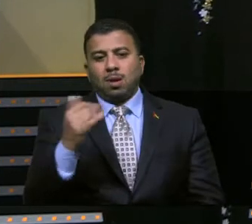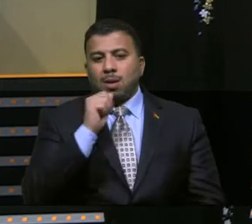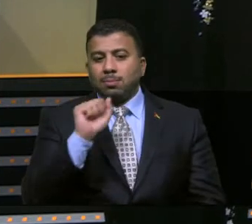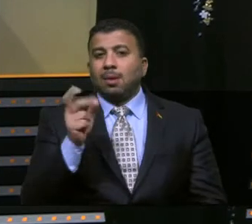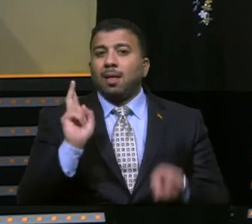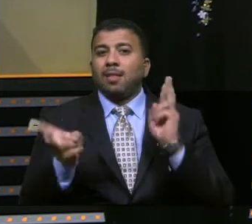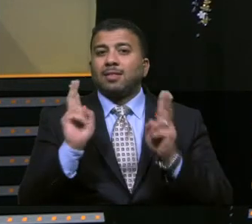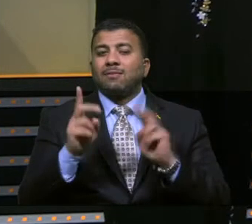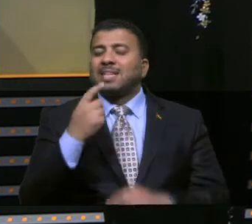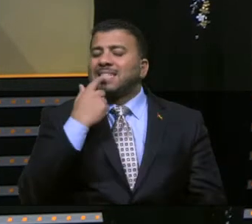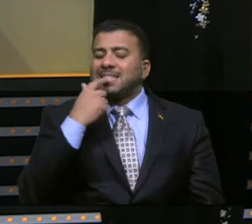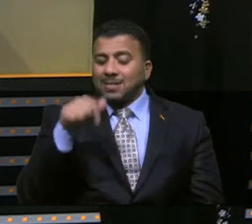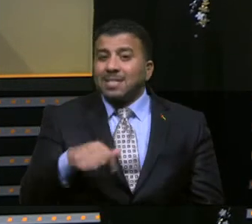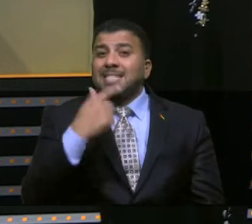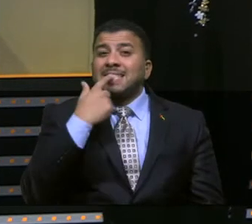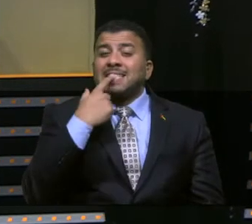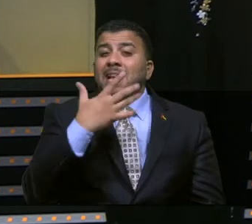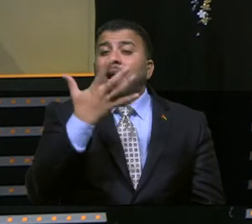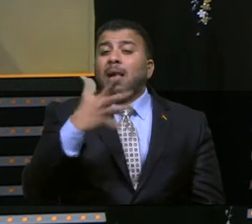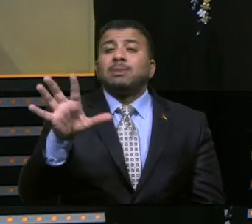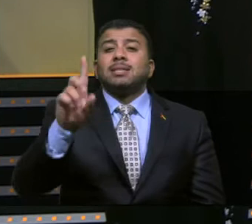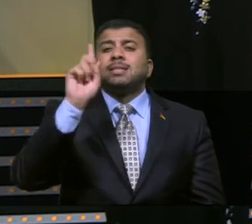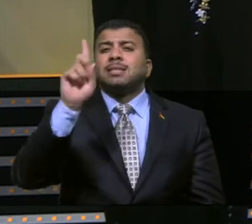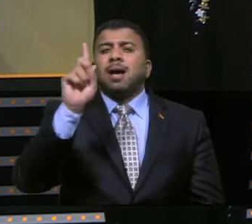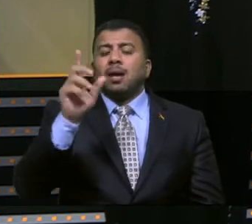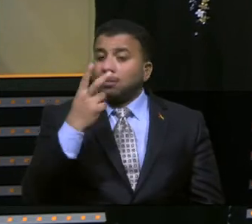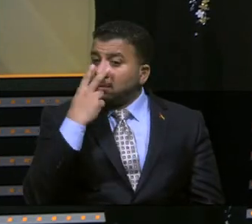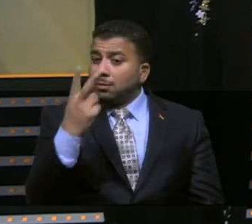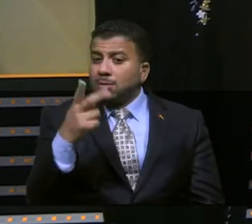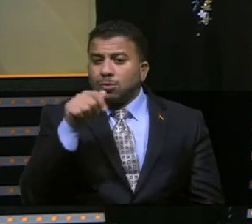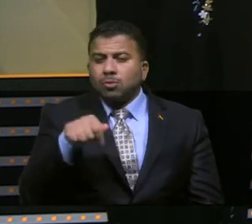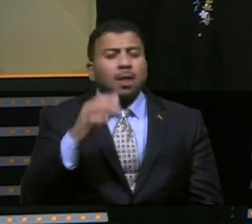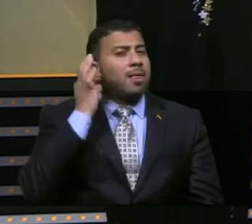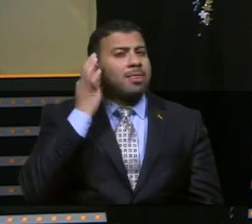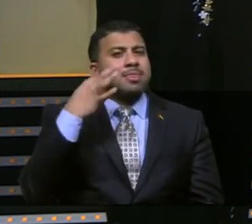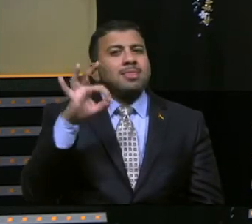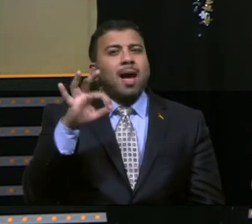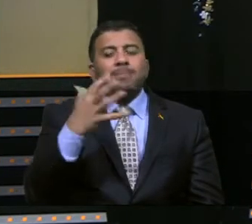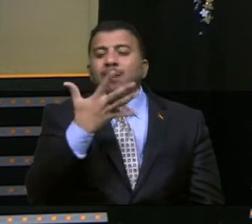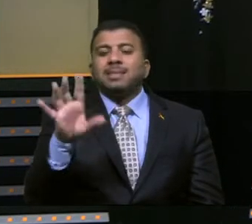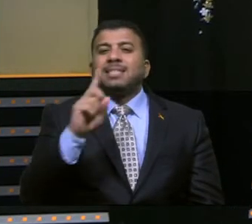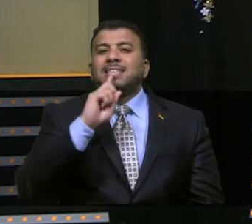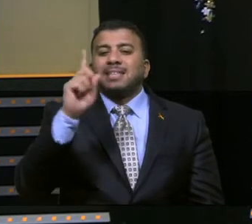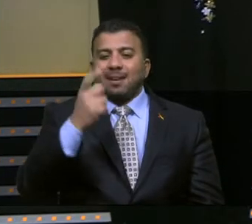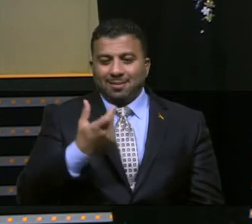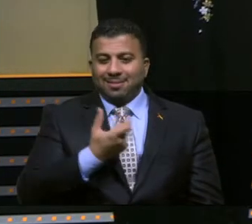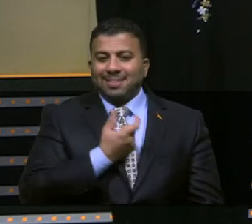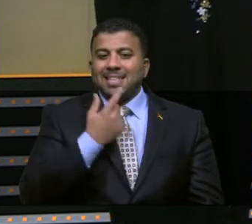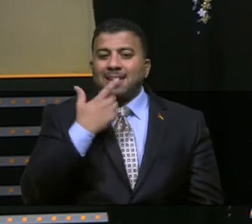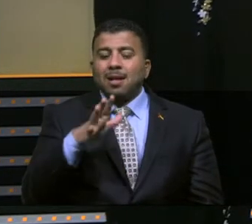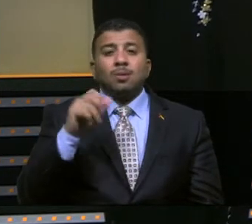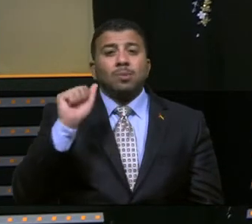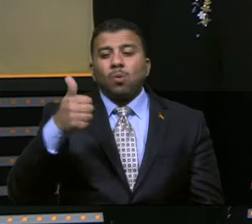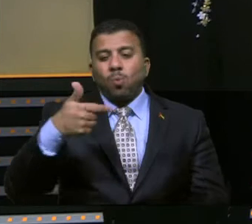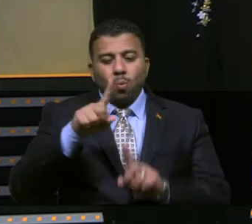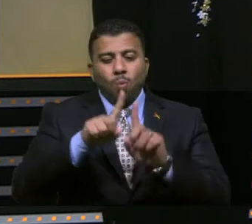احتفالها اليوم بمرور 50 عاما، نرصد أبرز ردود الفعل حول اليوبيل الذهبي لشرطة الشارقة، والبداية من وكيل